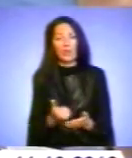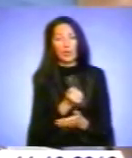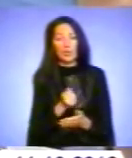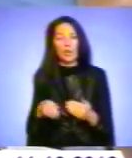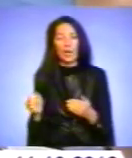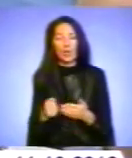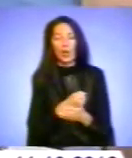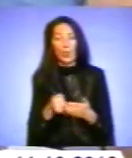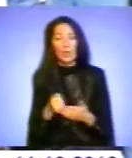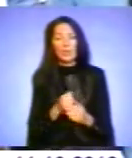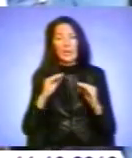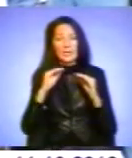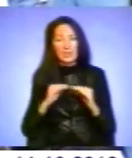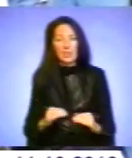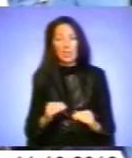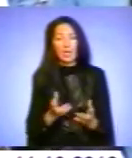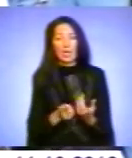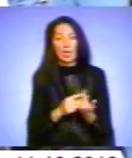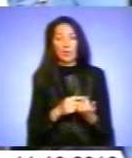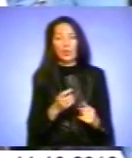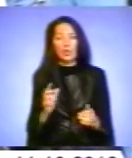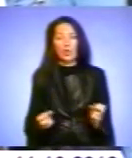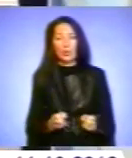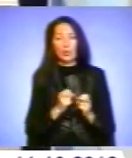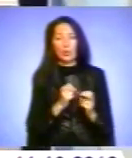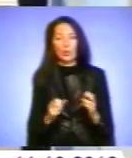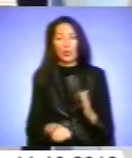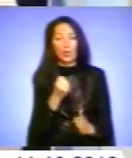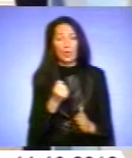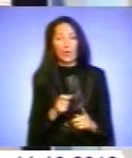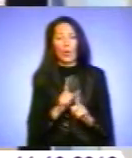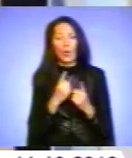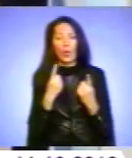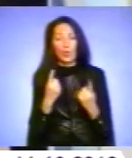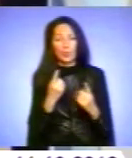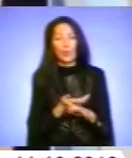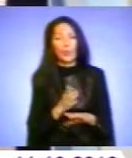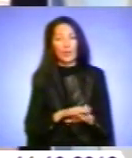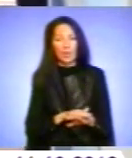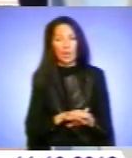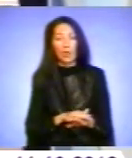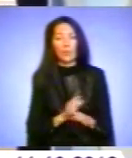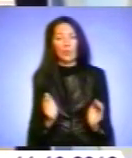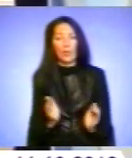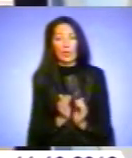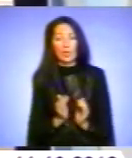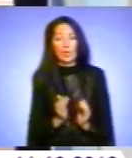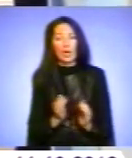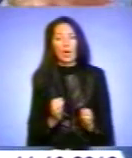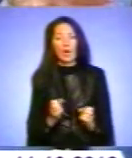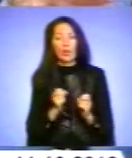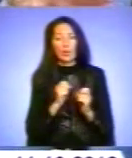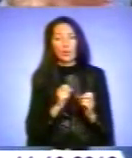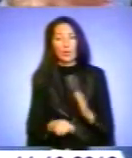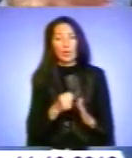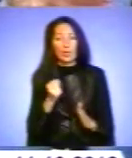зниження кількості злочинів, у тому числі тяжких та особливо тяжких. Зокрема, поменшало правопорушень та злочинів, скоєних у громадських місцях у